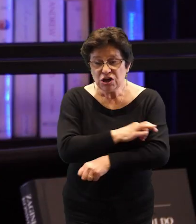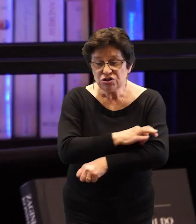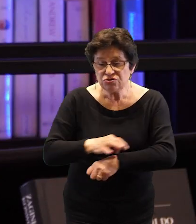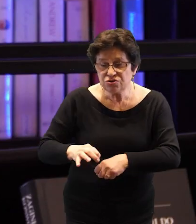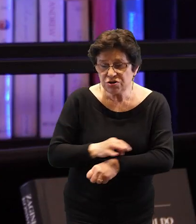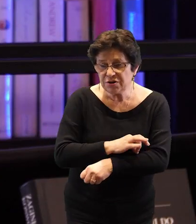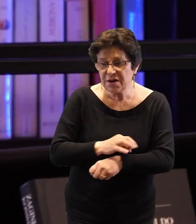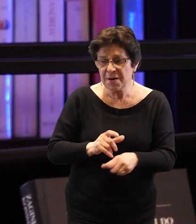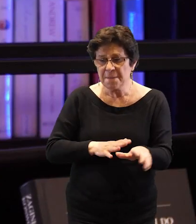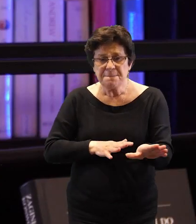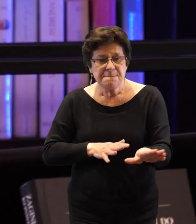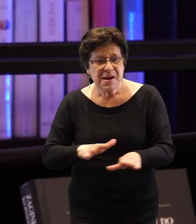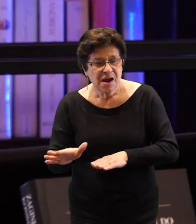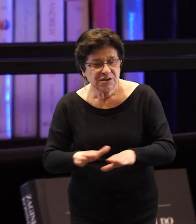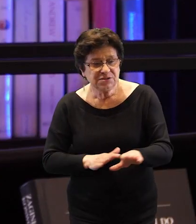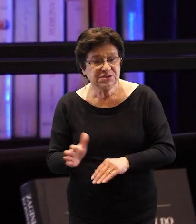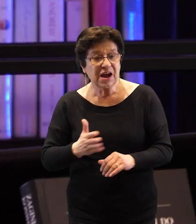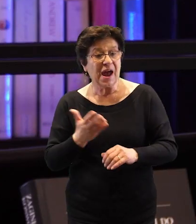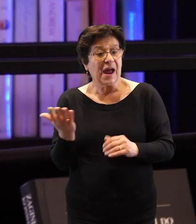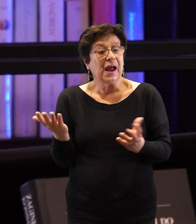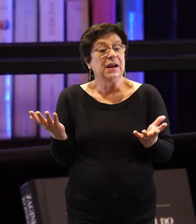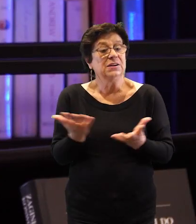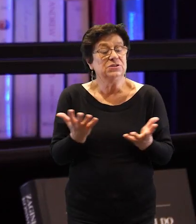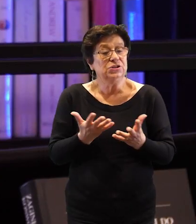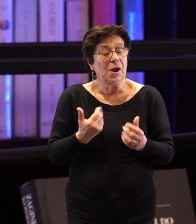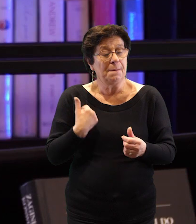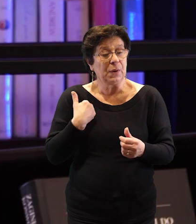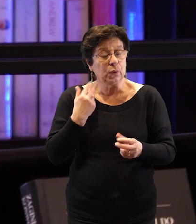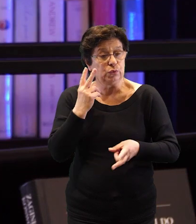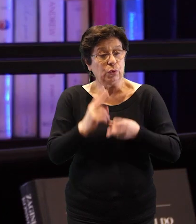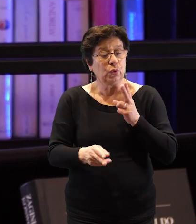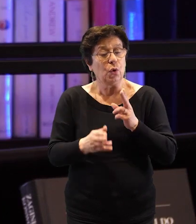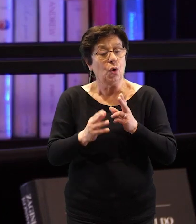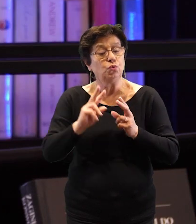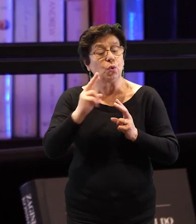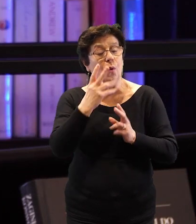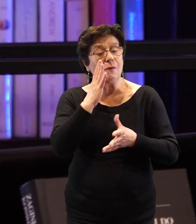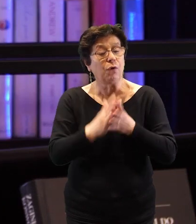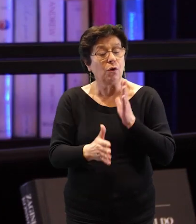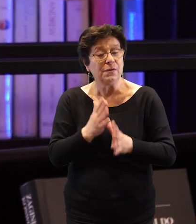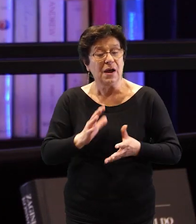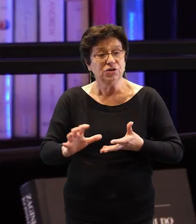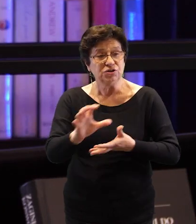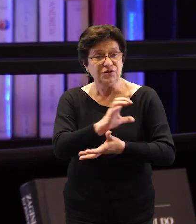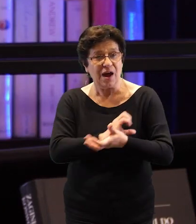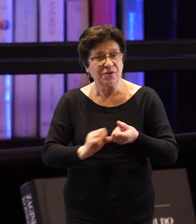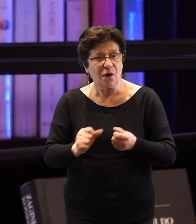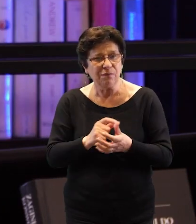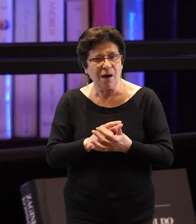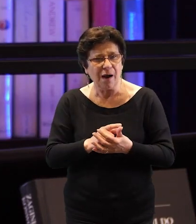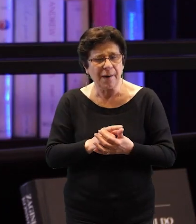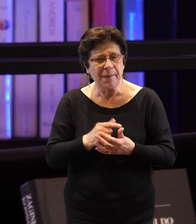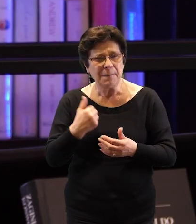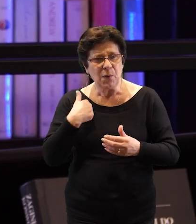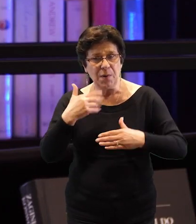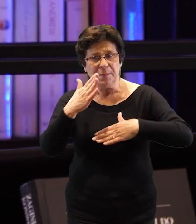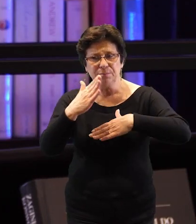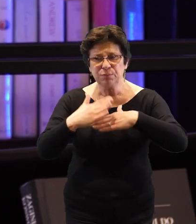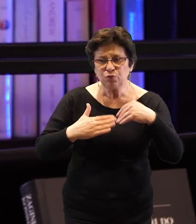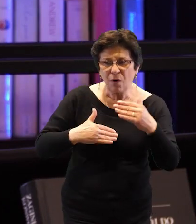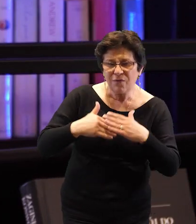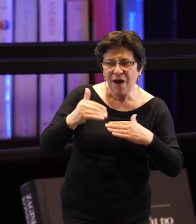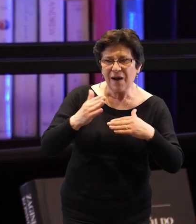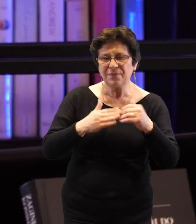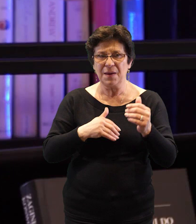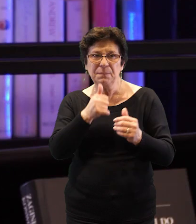miejsca, gdzie te obiekty były w trakcie II wojny światowej testowane, budowane,